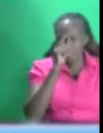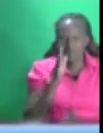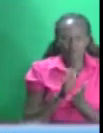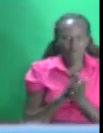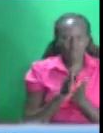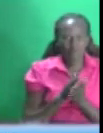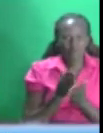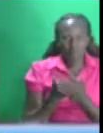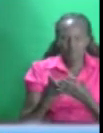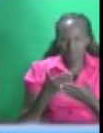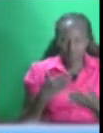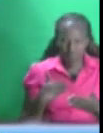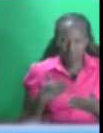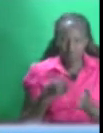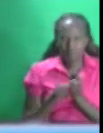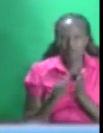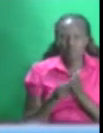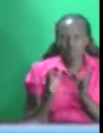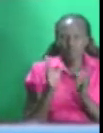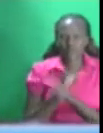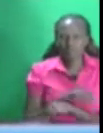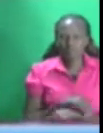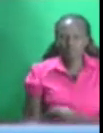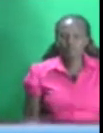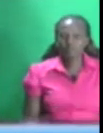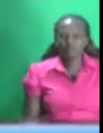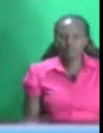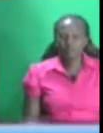kabla ya upungufu huo kubisha hodi.